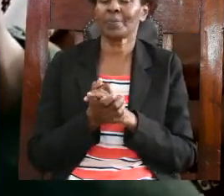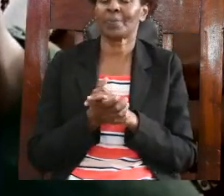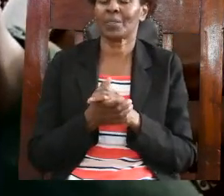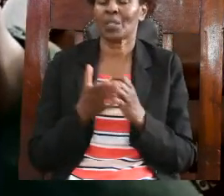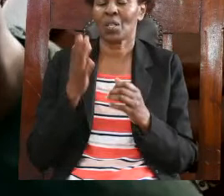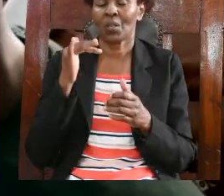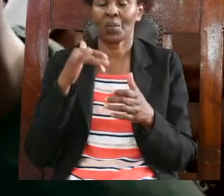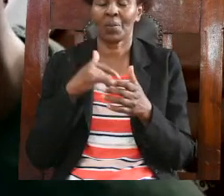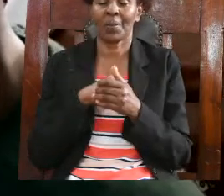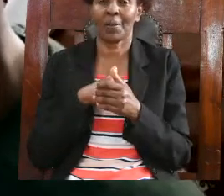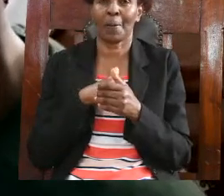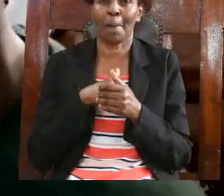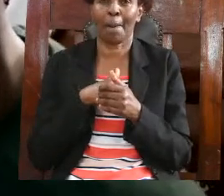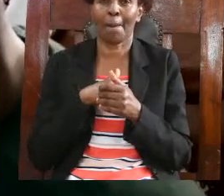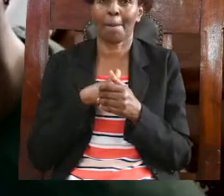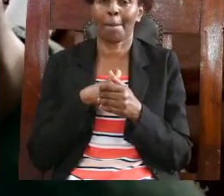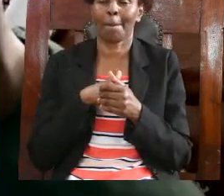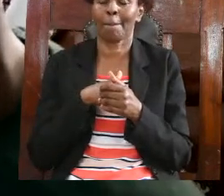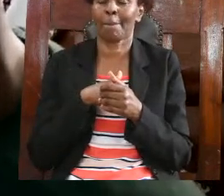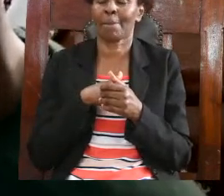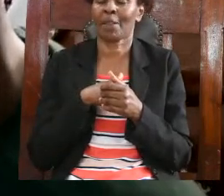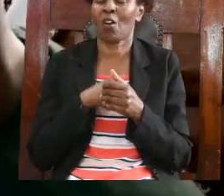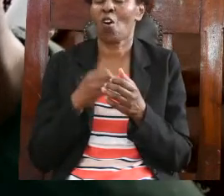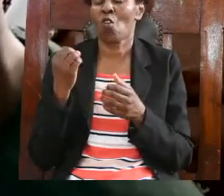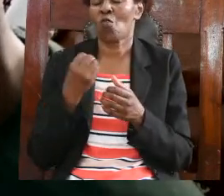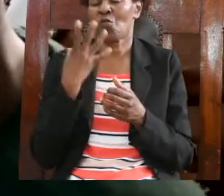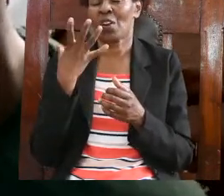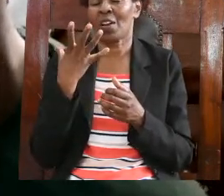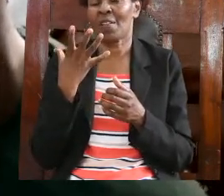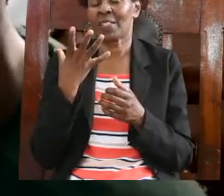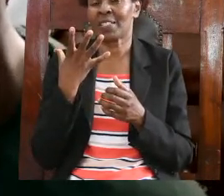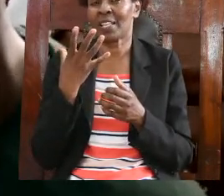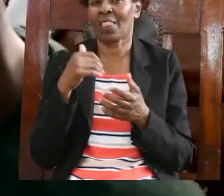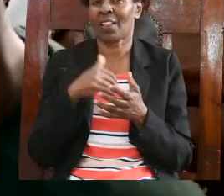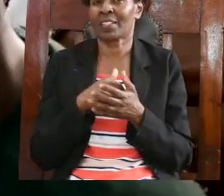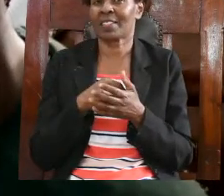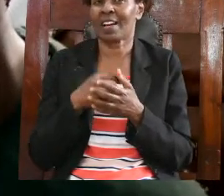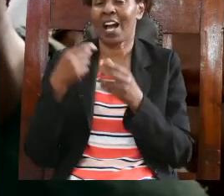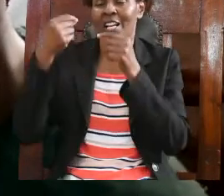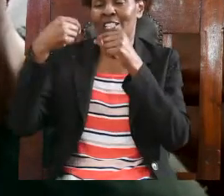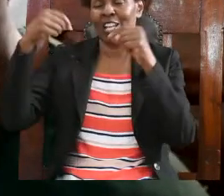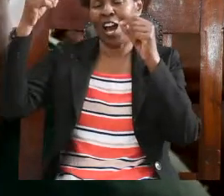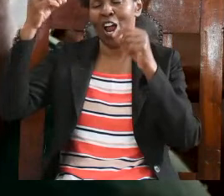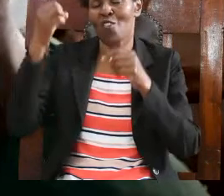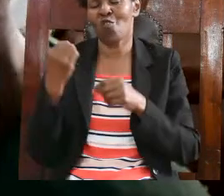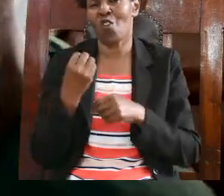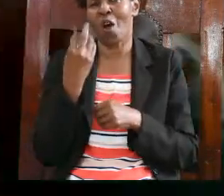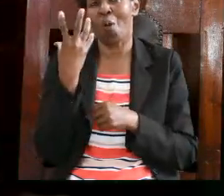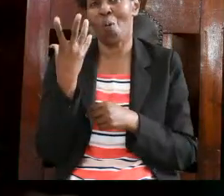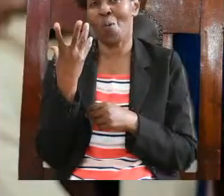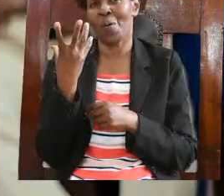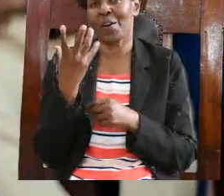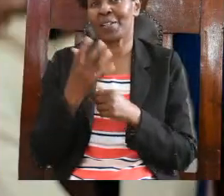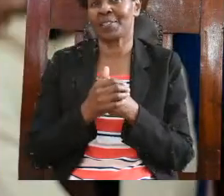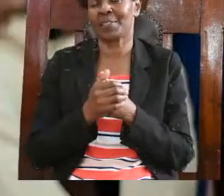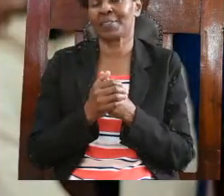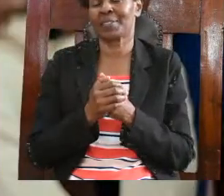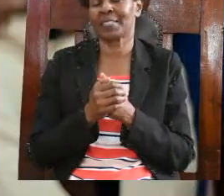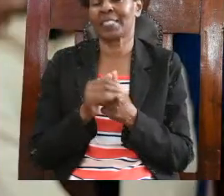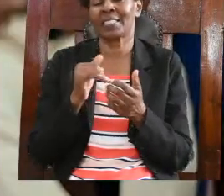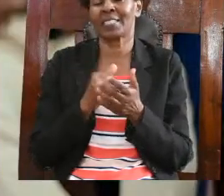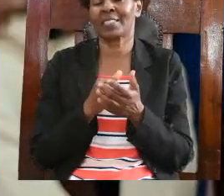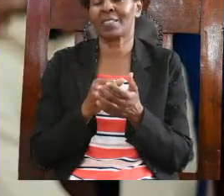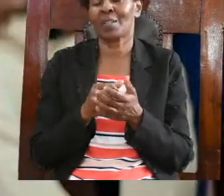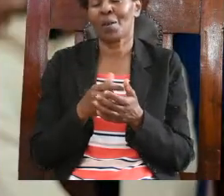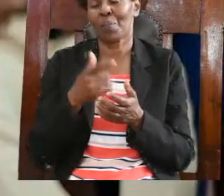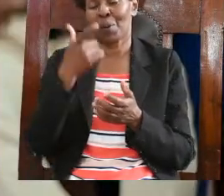Unajua kuna maua ambayo inaitwa sunflower. Na sunflower kwa kawaida inaitwa sunflower